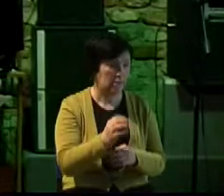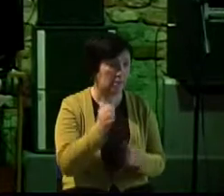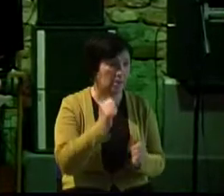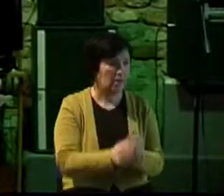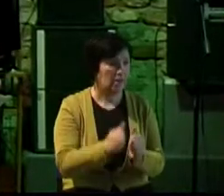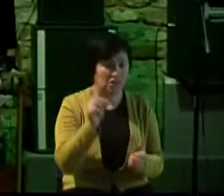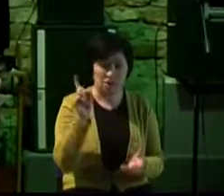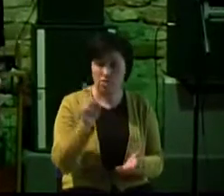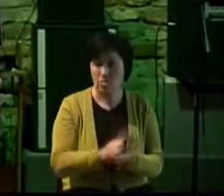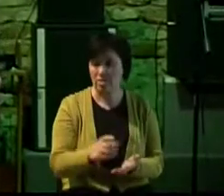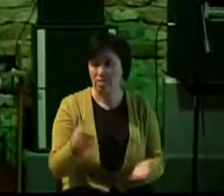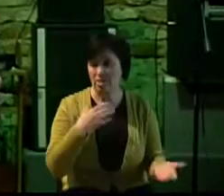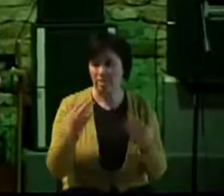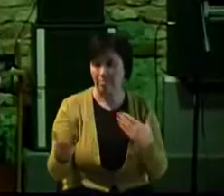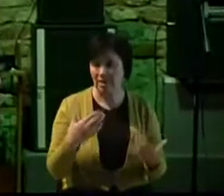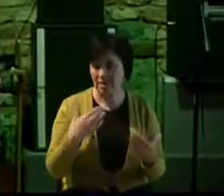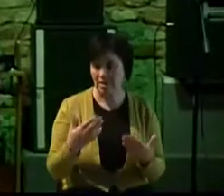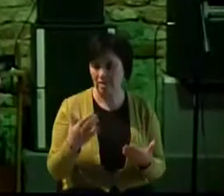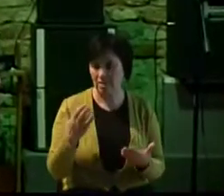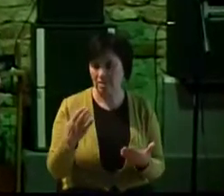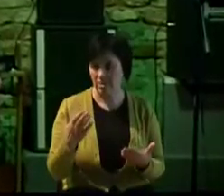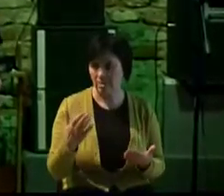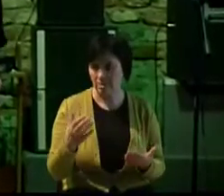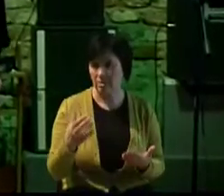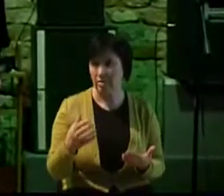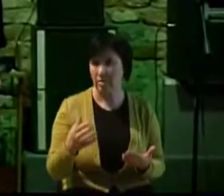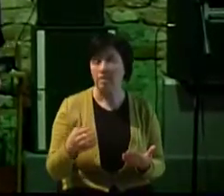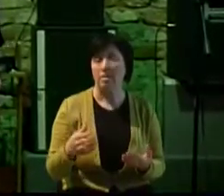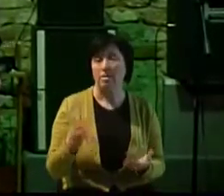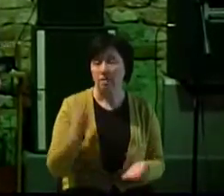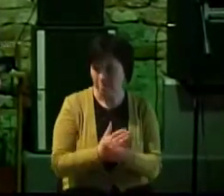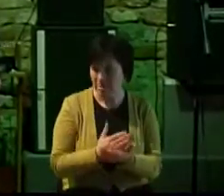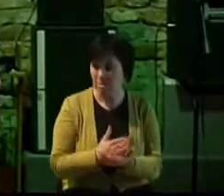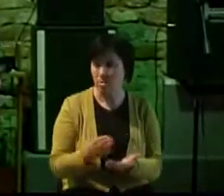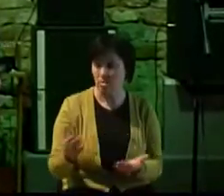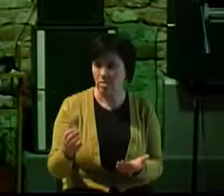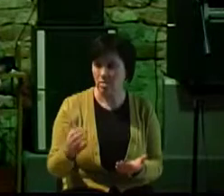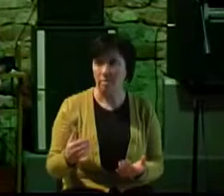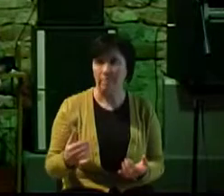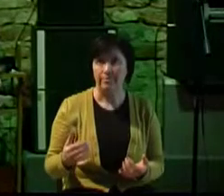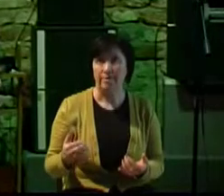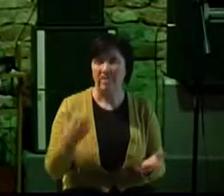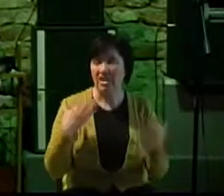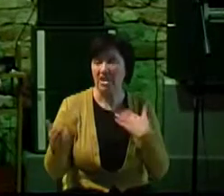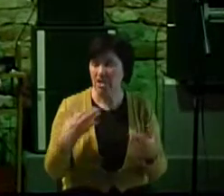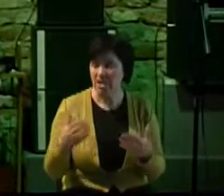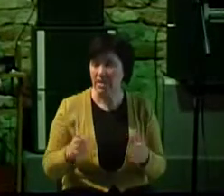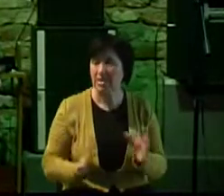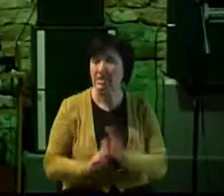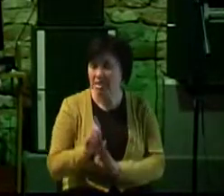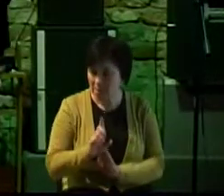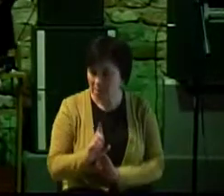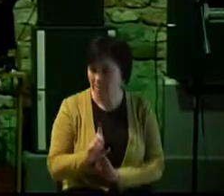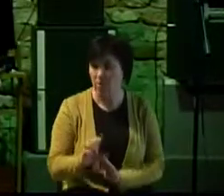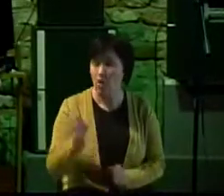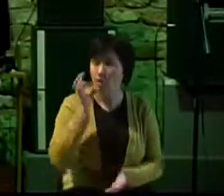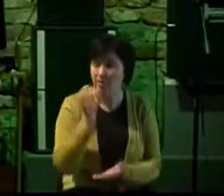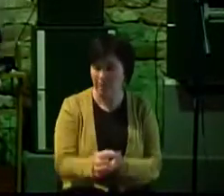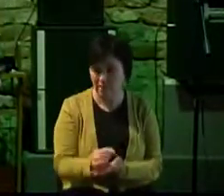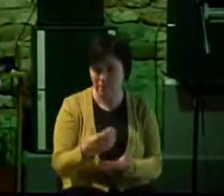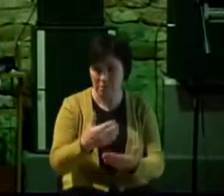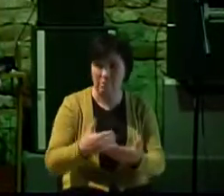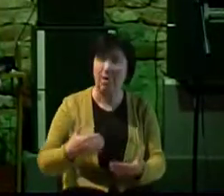должен иметь в отношении друг друга, в отношении Церкви Господа Иисуса Христа, ответственность